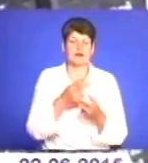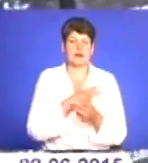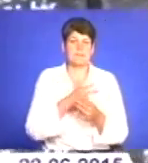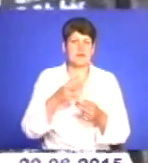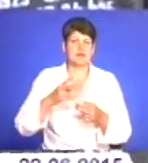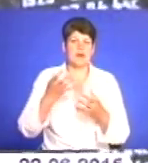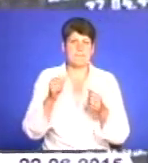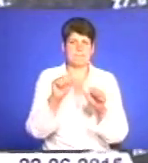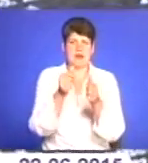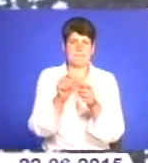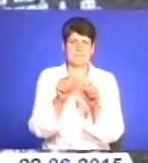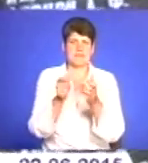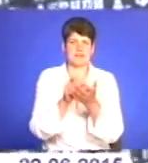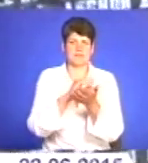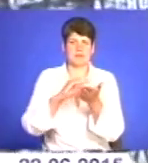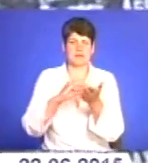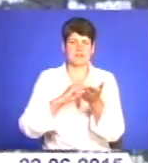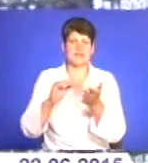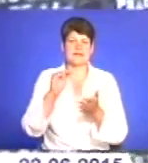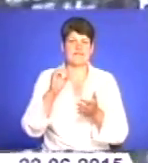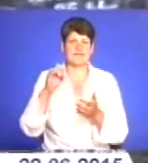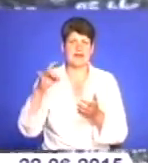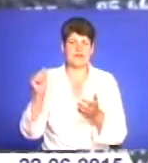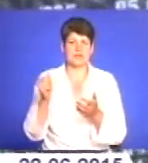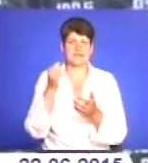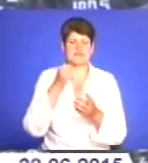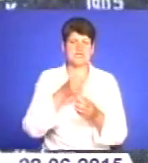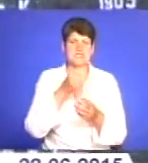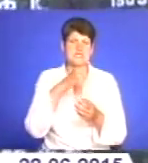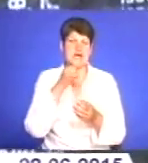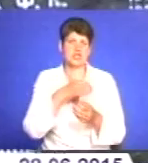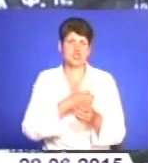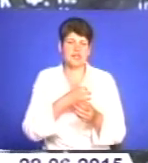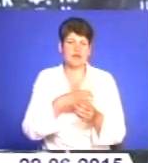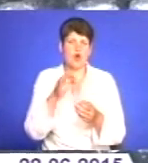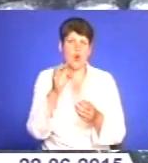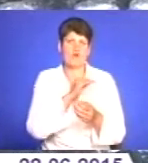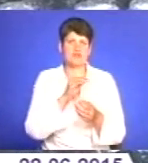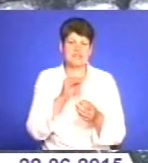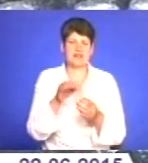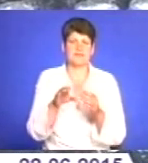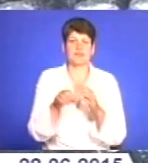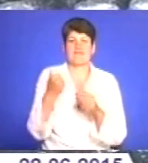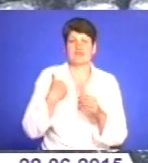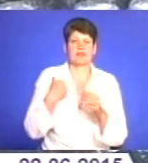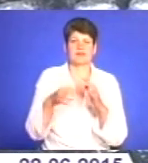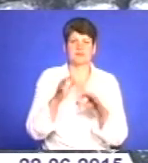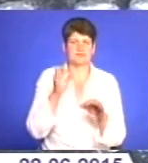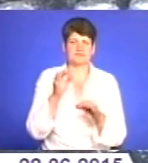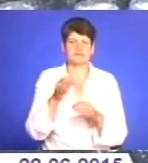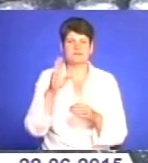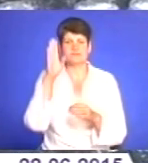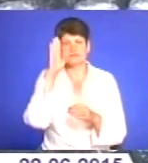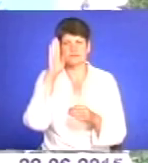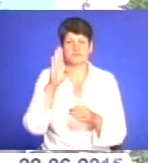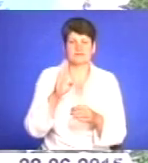пам'ятних плитах викарбовані імена єфрейторів, старшин, офіцерів. Війна не обирала за віком, званням чи статтю. І пам'ять про цих